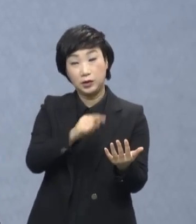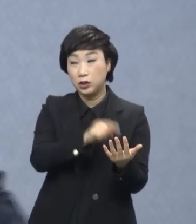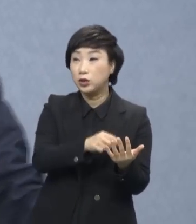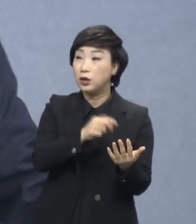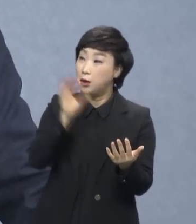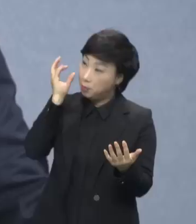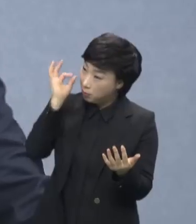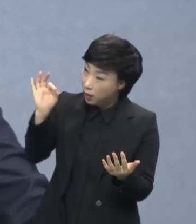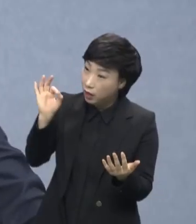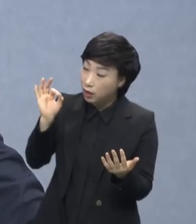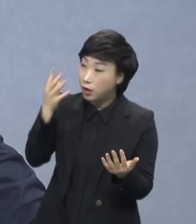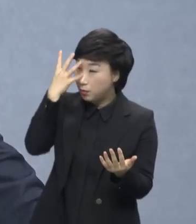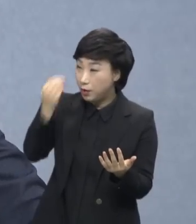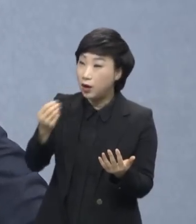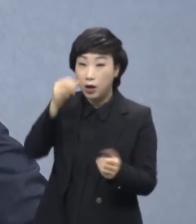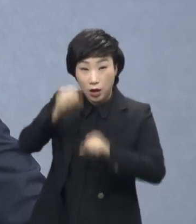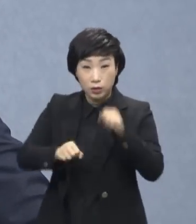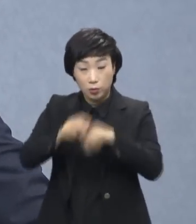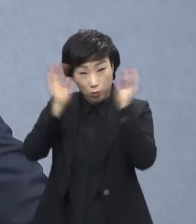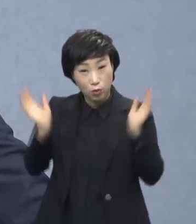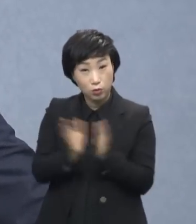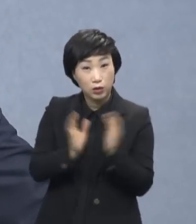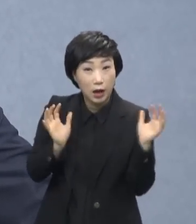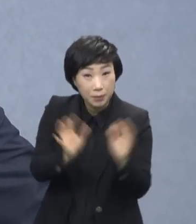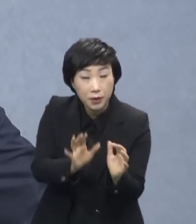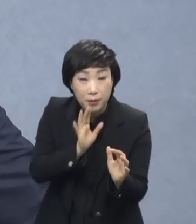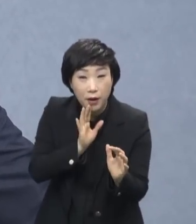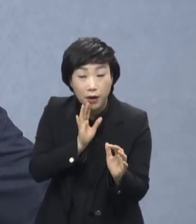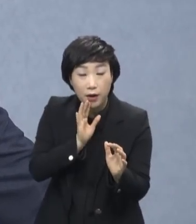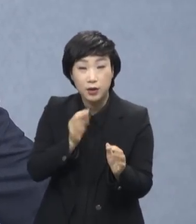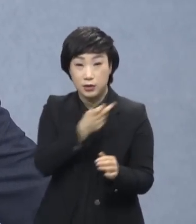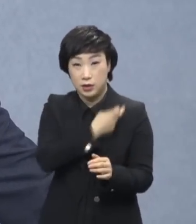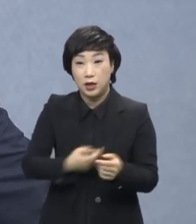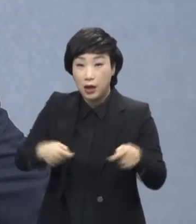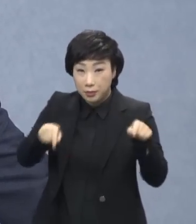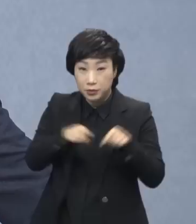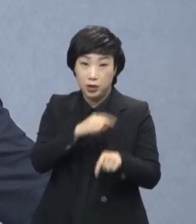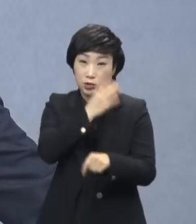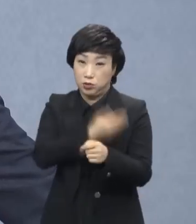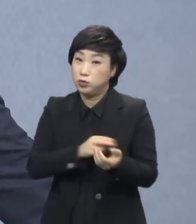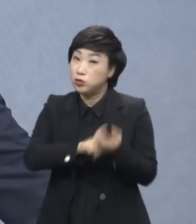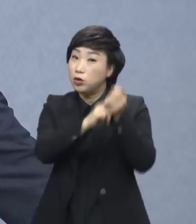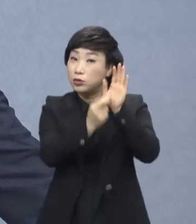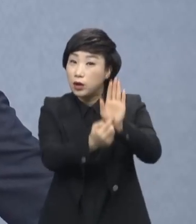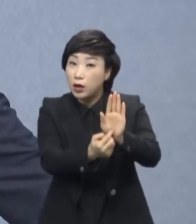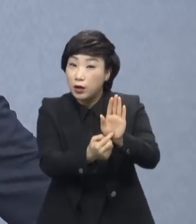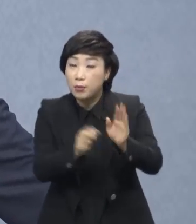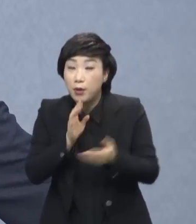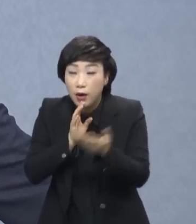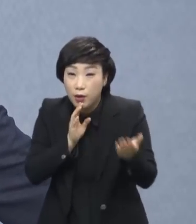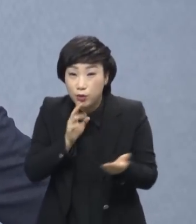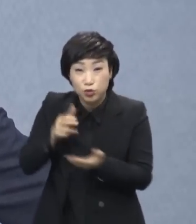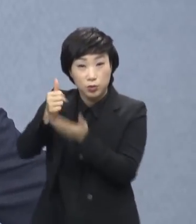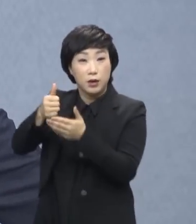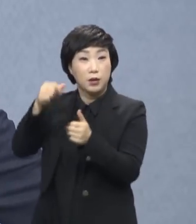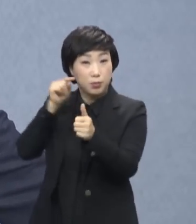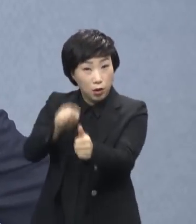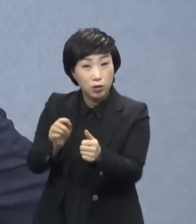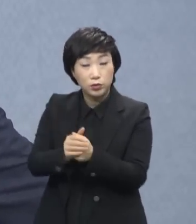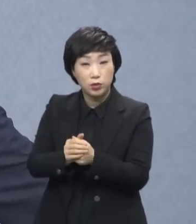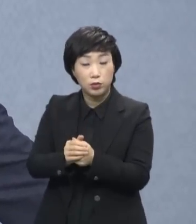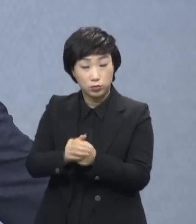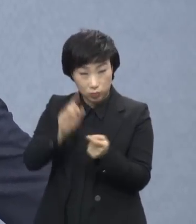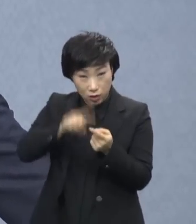봤어요. 행동했어요. 제자들도 같이 능력을 행했어요. 주님이